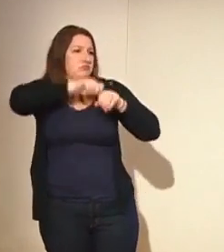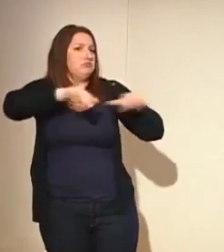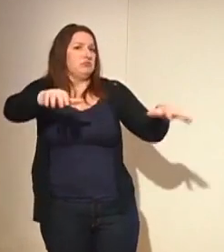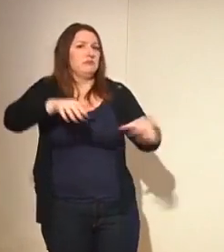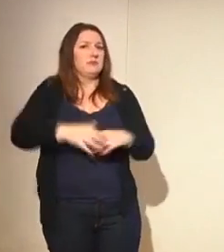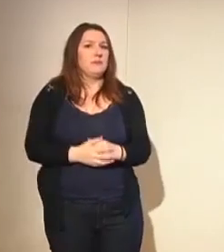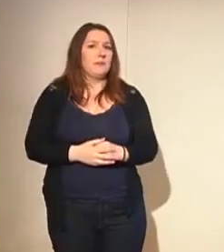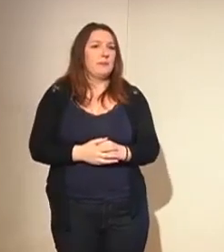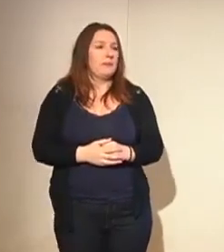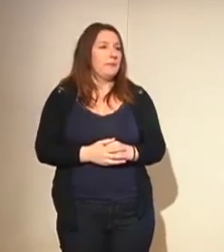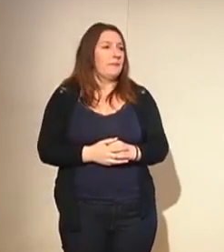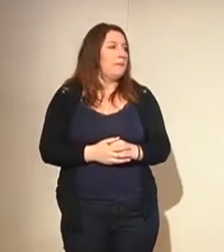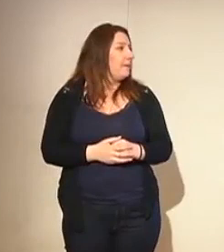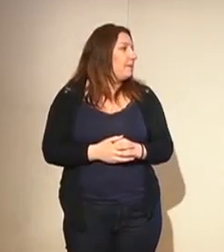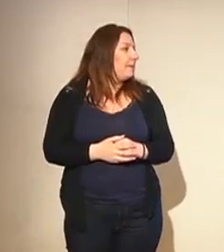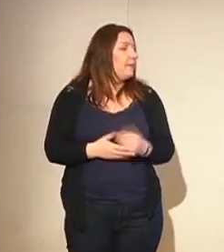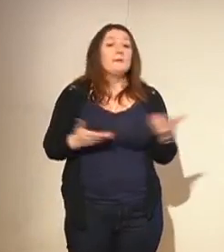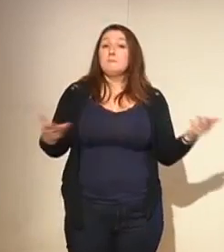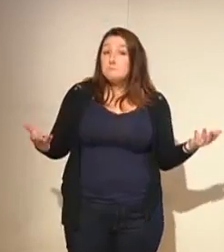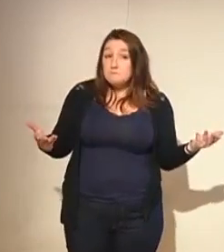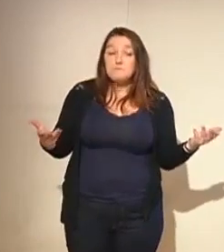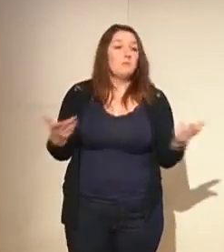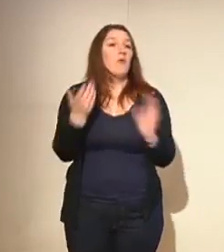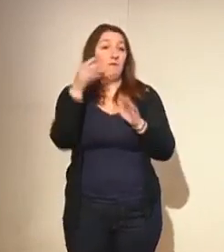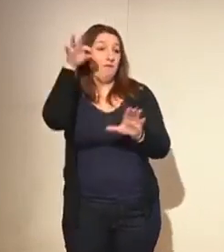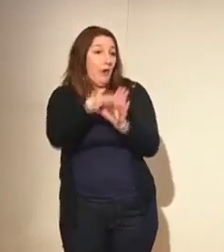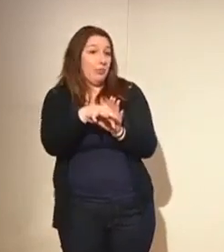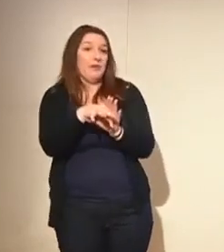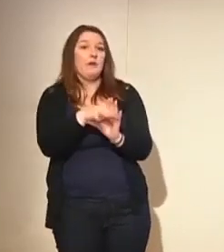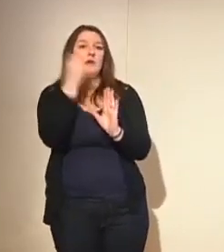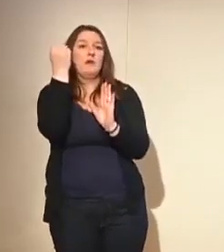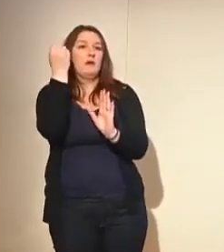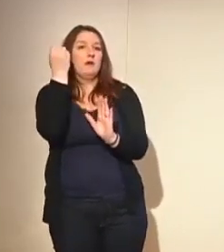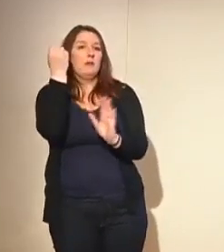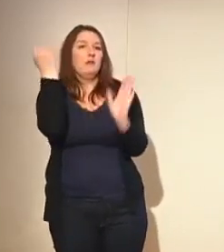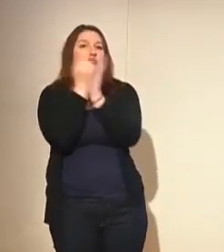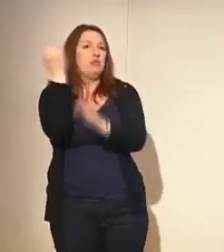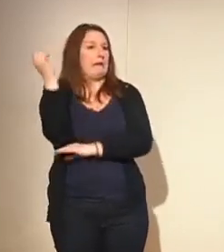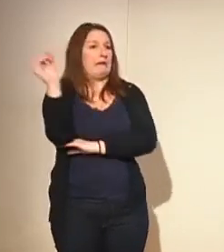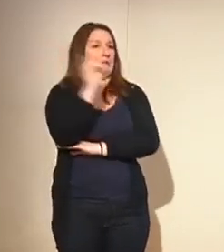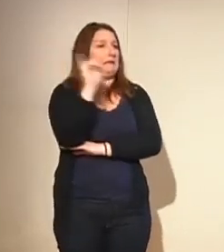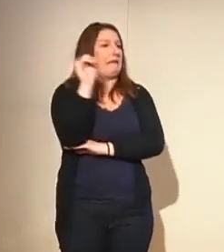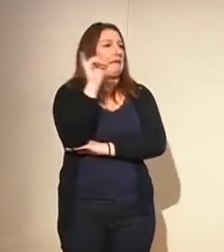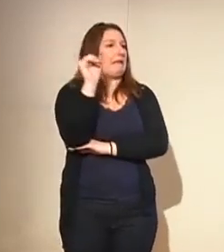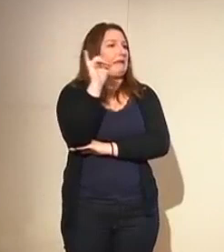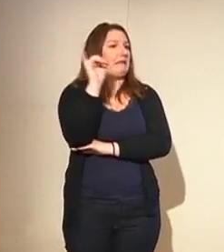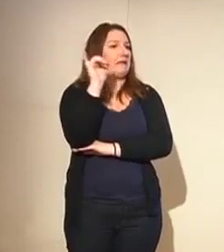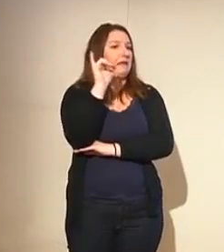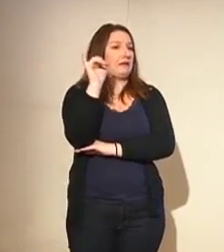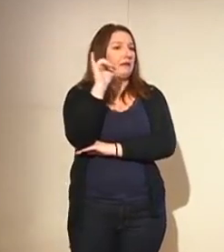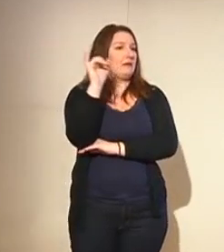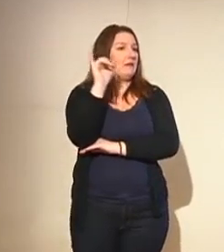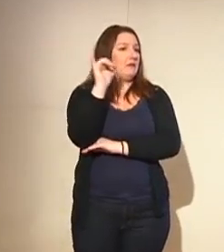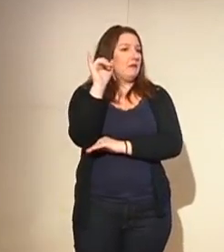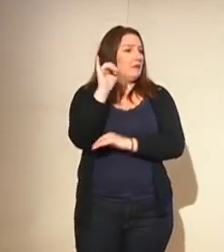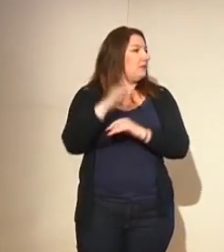électronique je le soumets à ce momentl au vote qui est pour l'approbation de ce conseil de ce procèsverbal du conseil